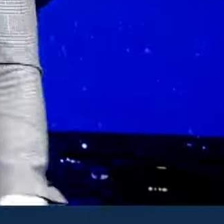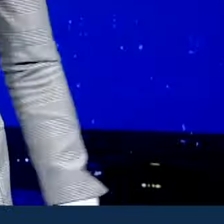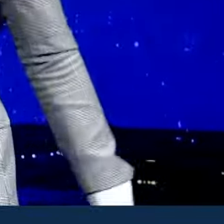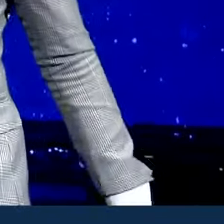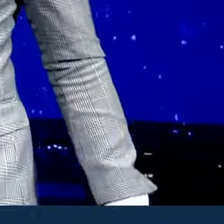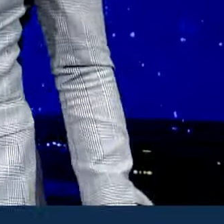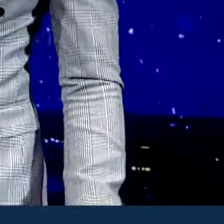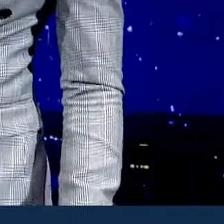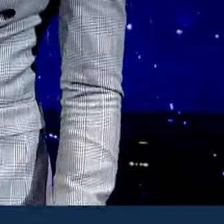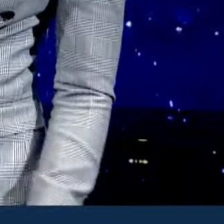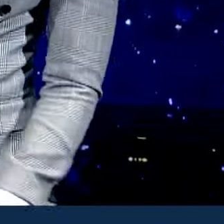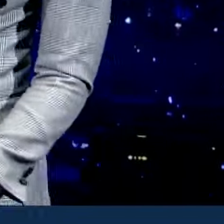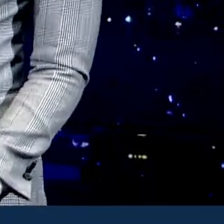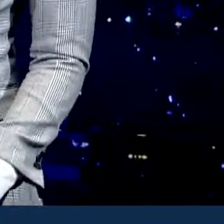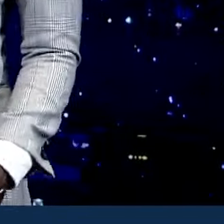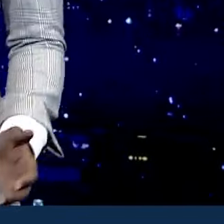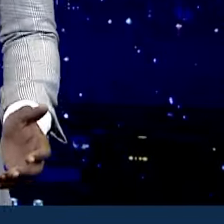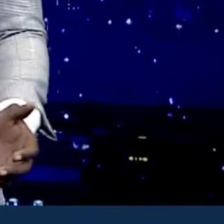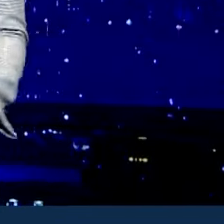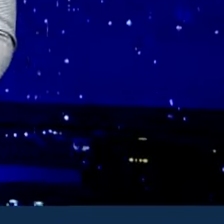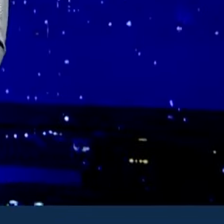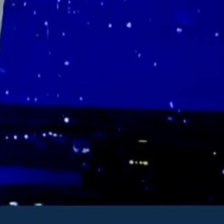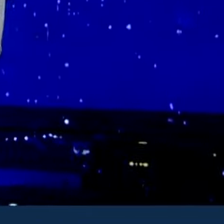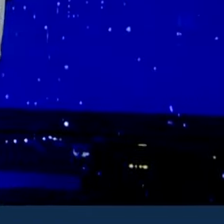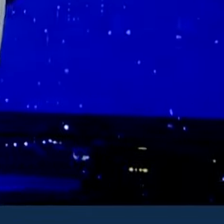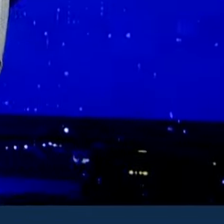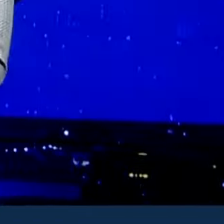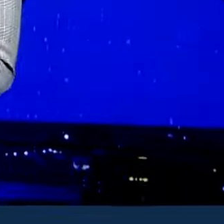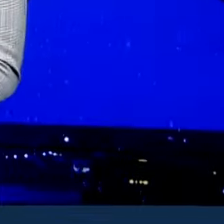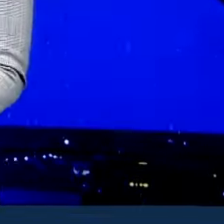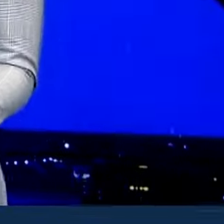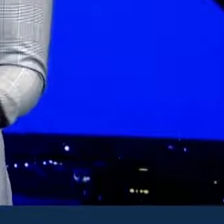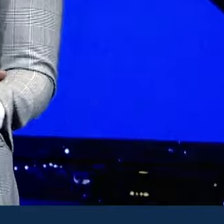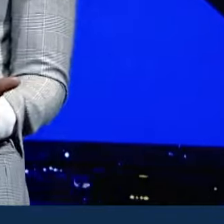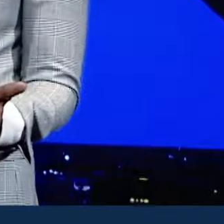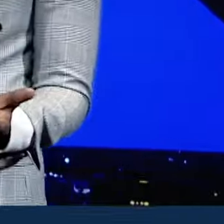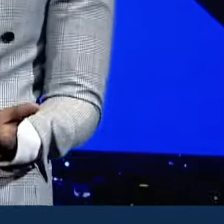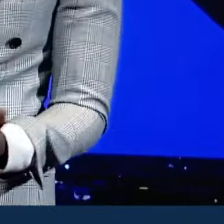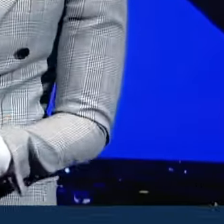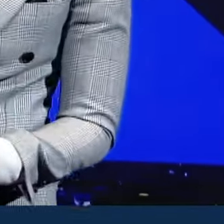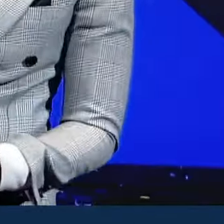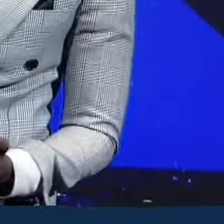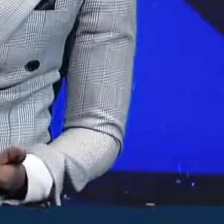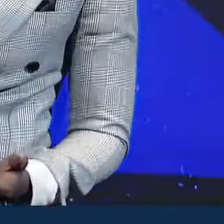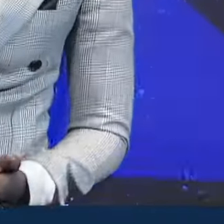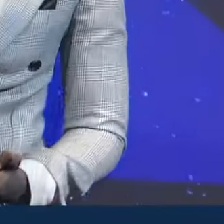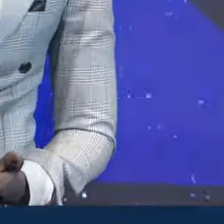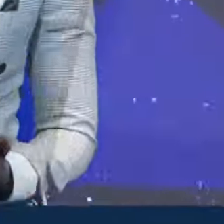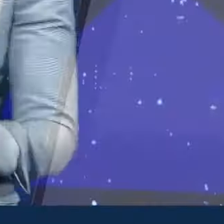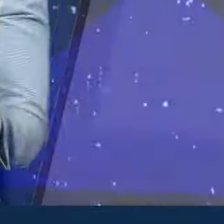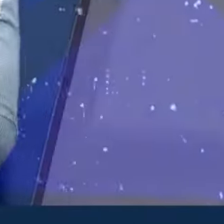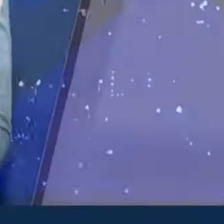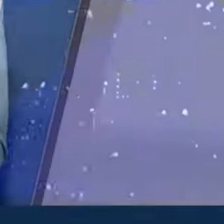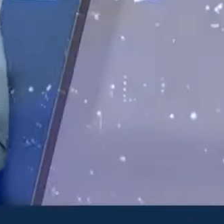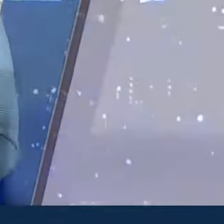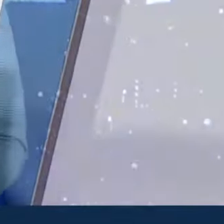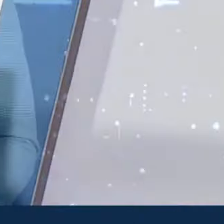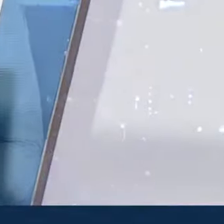yeah dede yeah mongoro ya dede